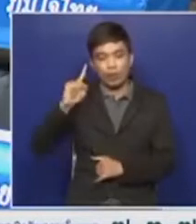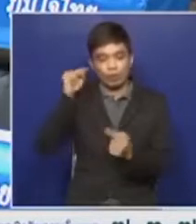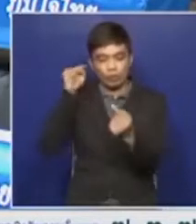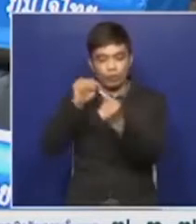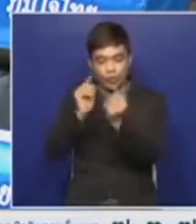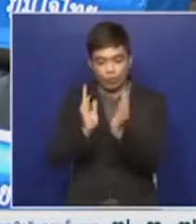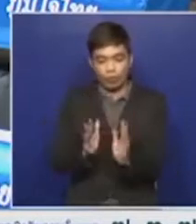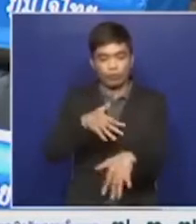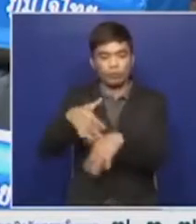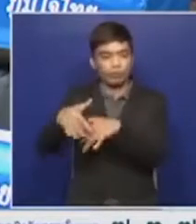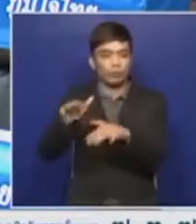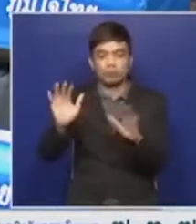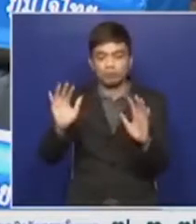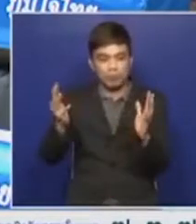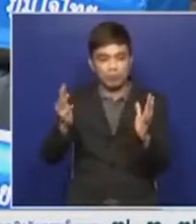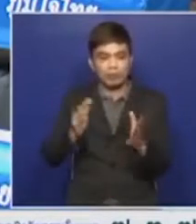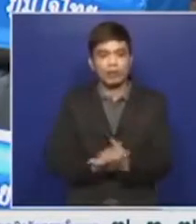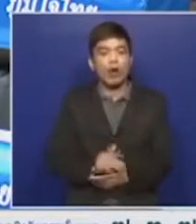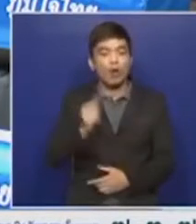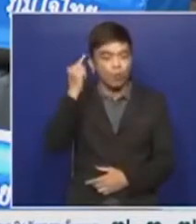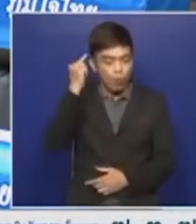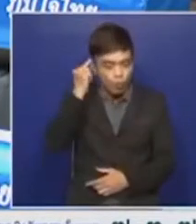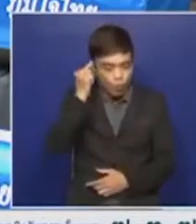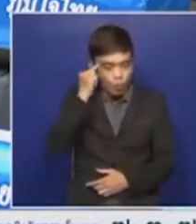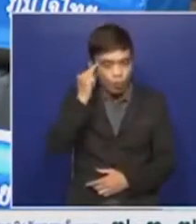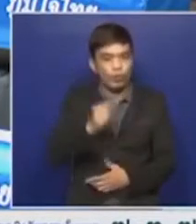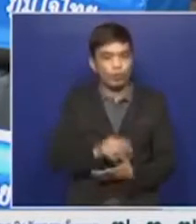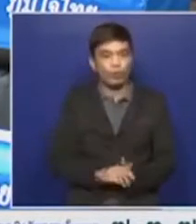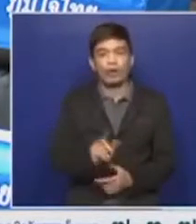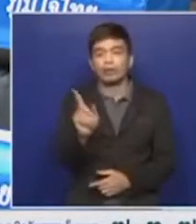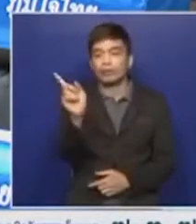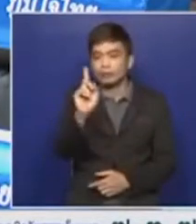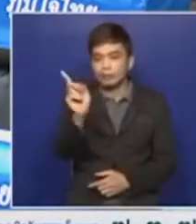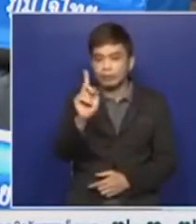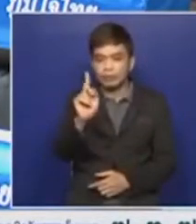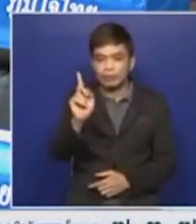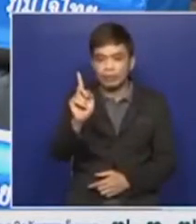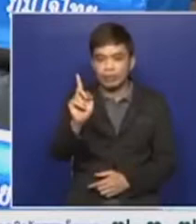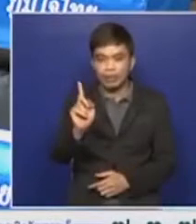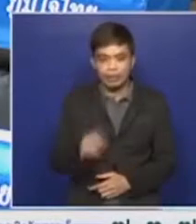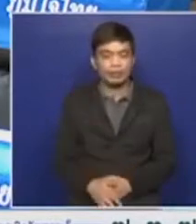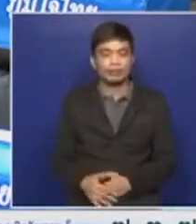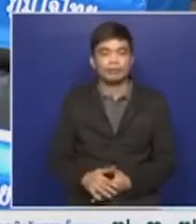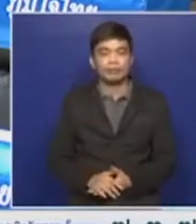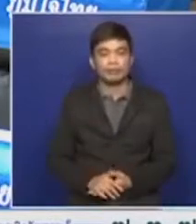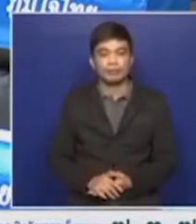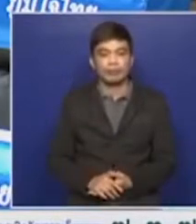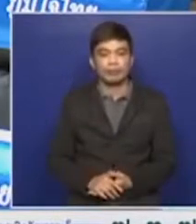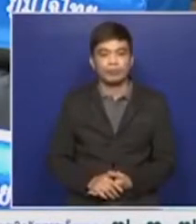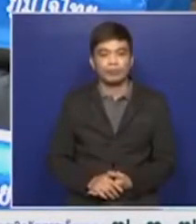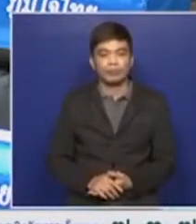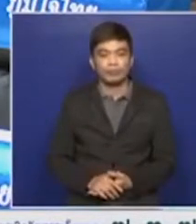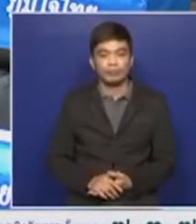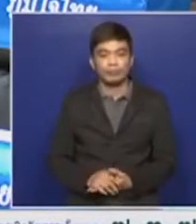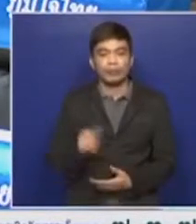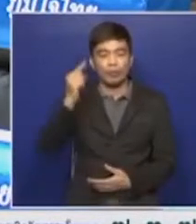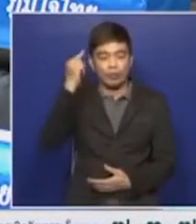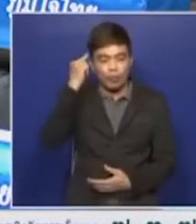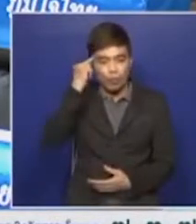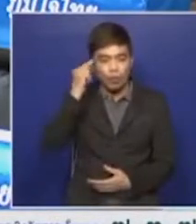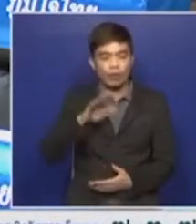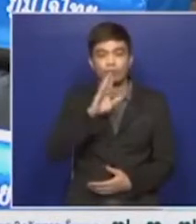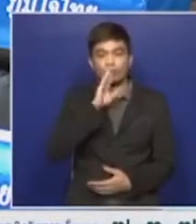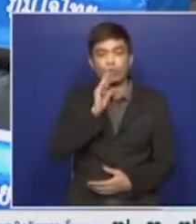ชนและรู้ว่าว่าสิ่งเหล่านี้จะไม่มีทางเกิดขึ้นหาก